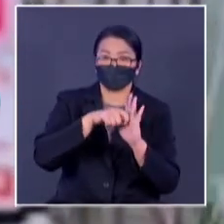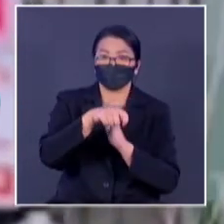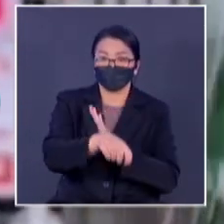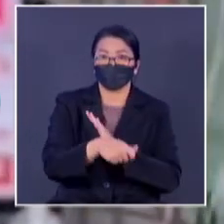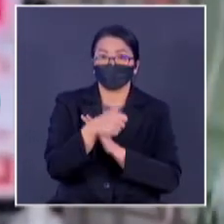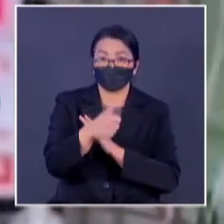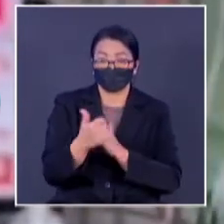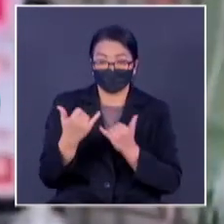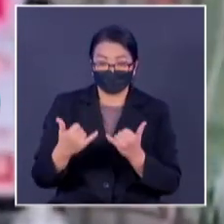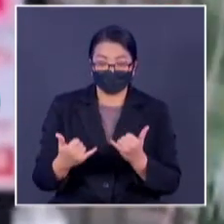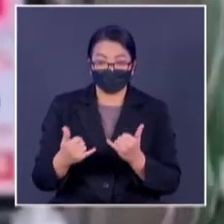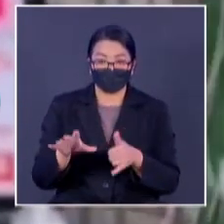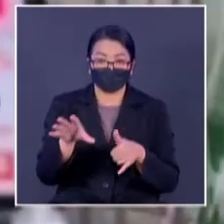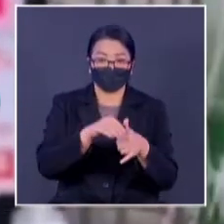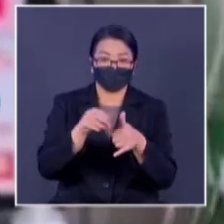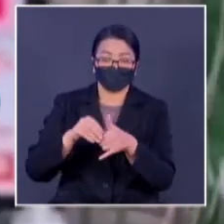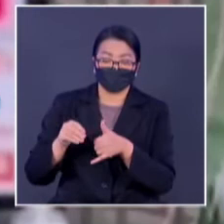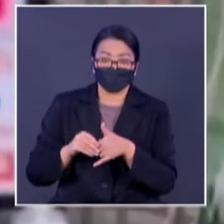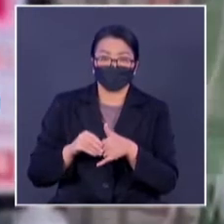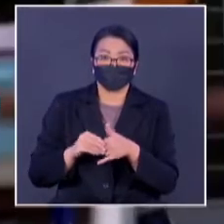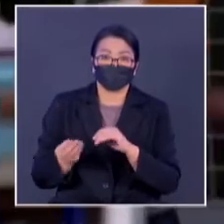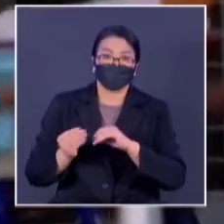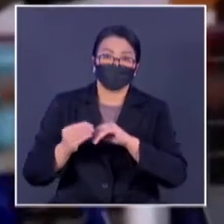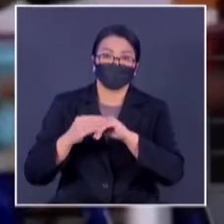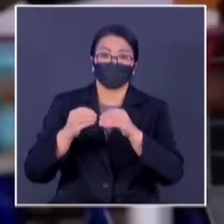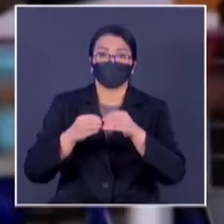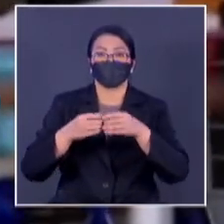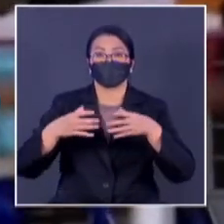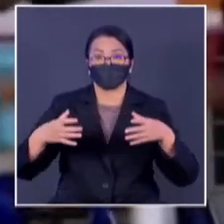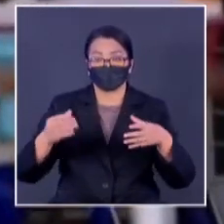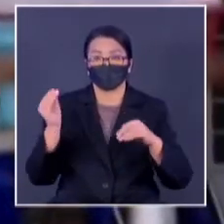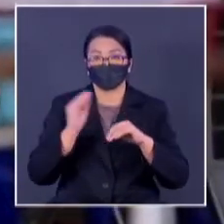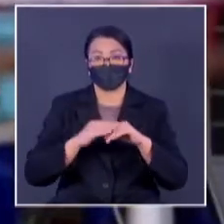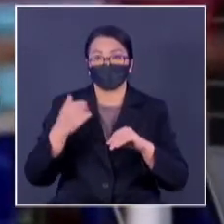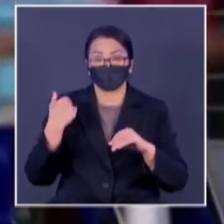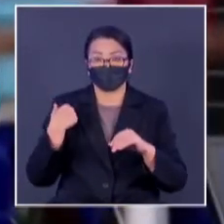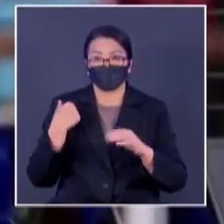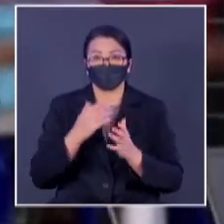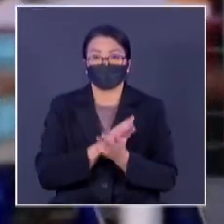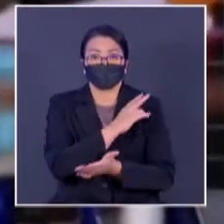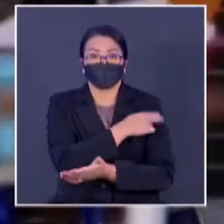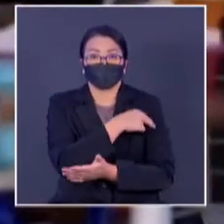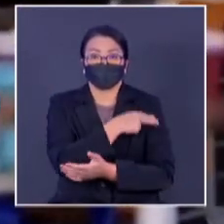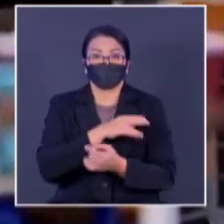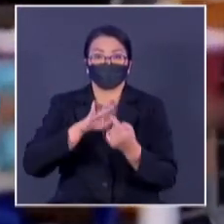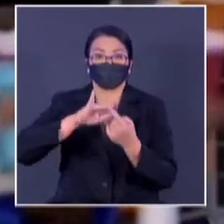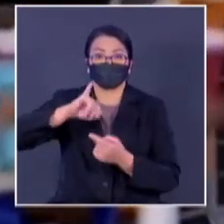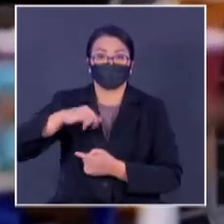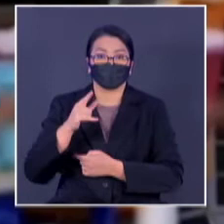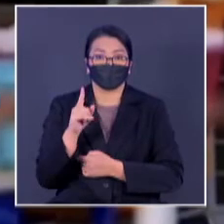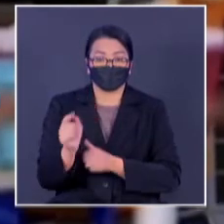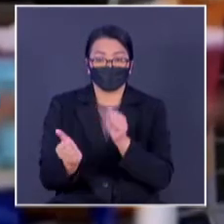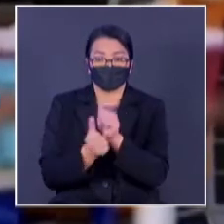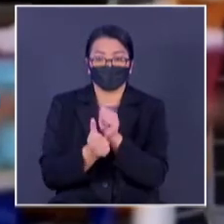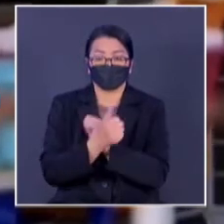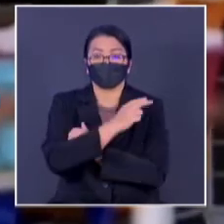ท่ากับว่าจำนวนผู้ติดเชื้อก็ยิ่งเพิ่มมากขึ้นนายแพทย์เจตบุญยวงศ์วิโรจน์ผู้ช่วยผู้อำนวยการโรงพยาบาลมหา